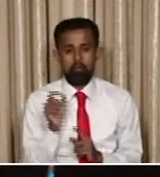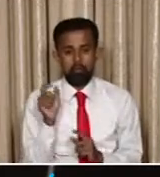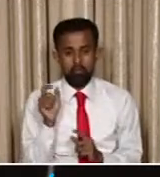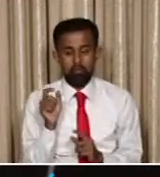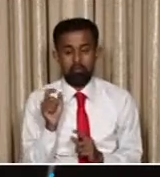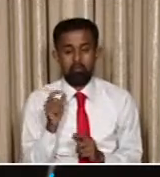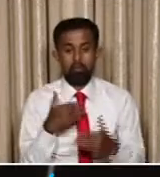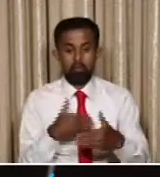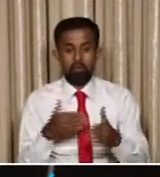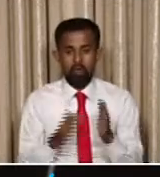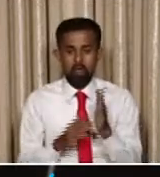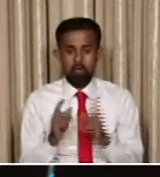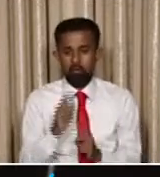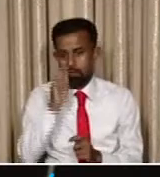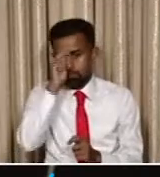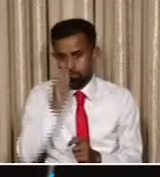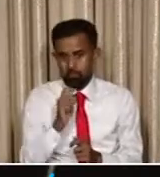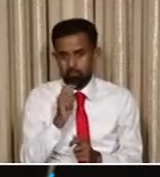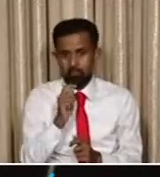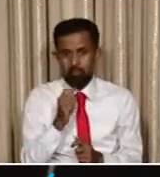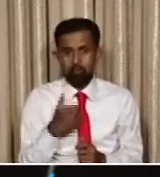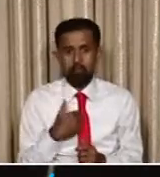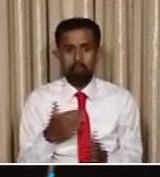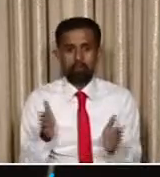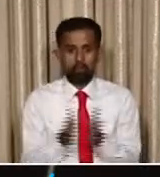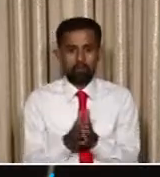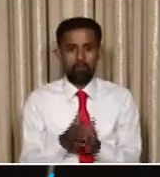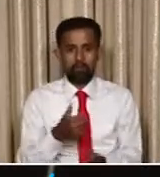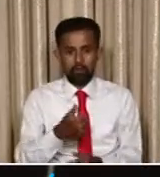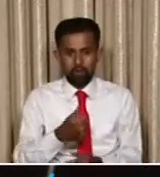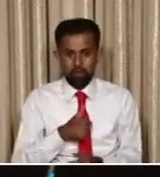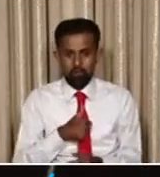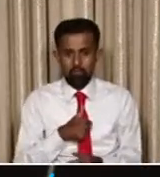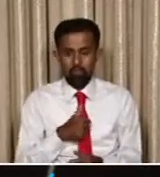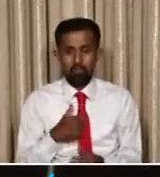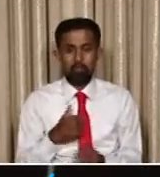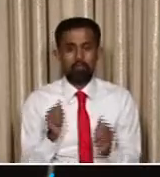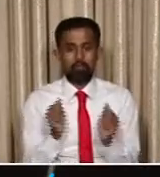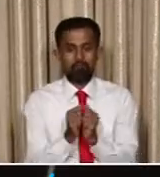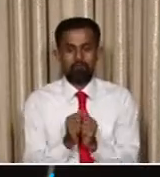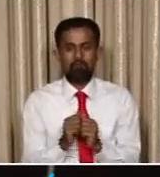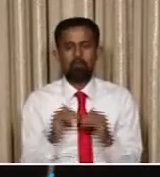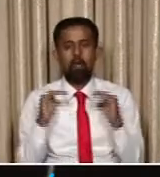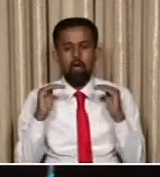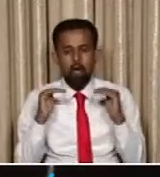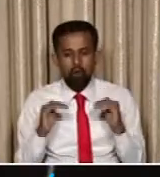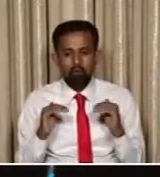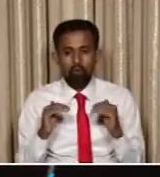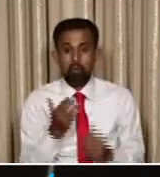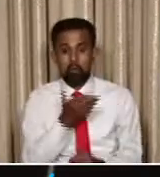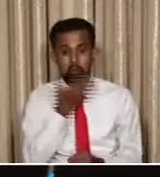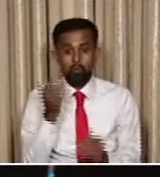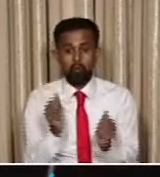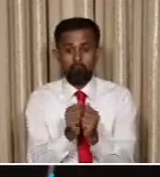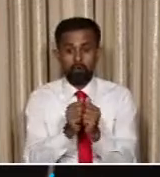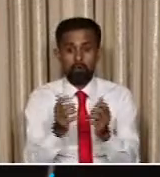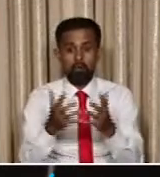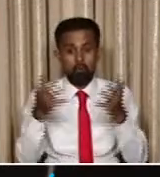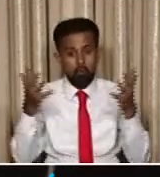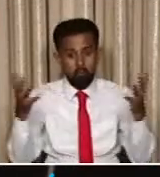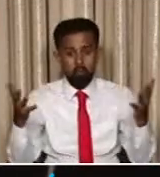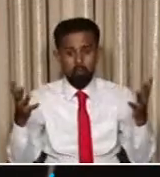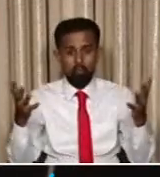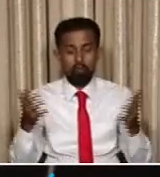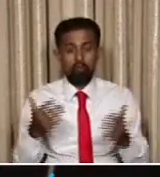ගරු කැබිනට් ඇමතිතුමත් මේ මේකට මාත් එක්ක එකග වෙයි කියලා අපි කරලා තියෙන වැඩ අඩුයි කරන්න පුළුවන් වැඩ ගොඩයි